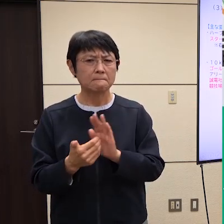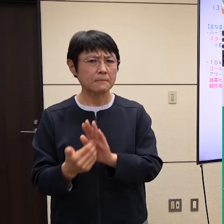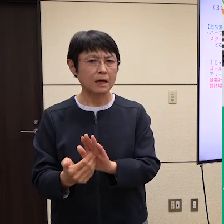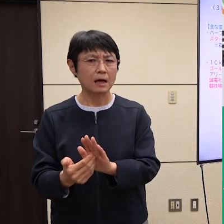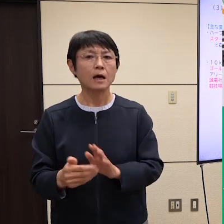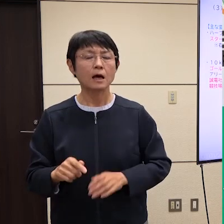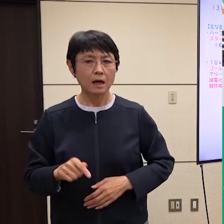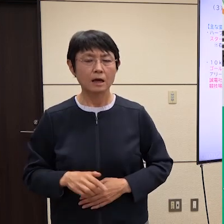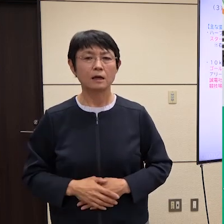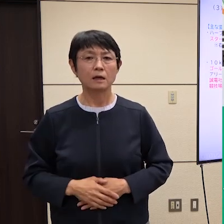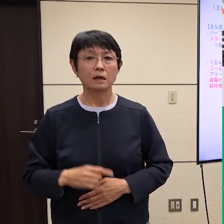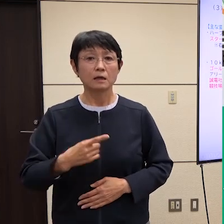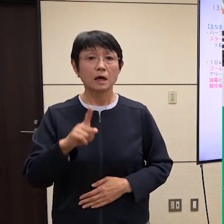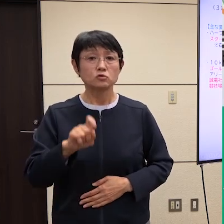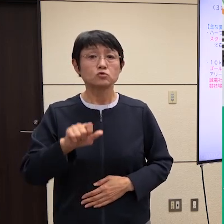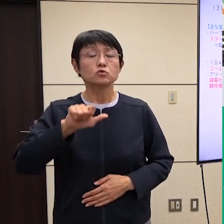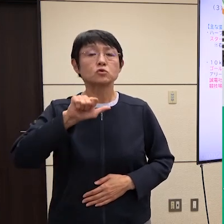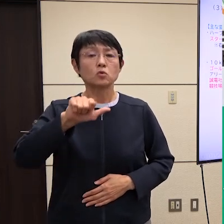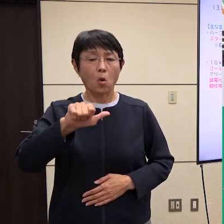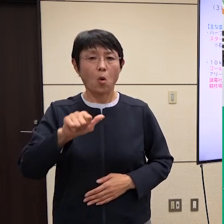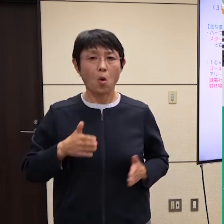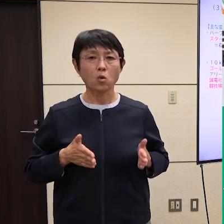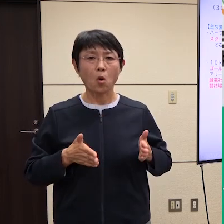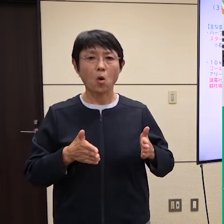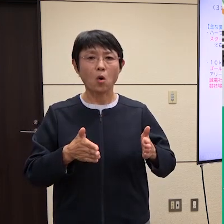115号の